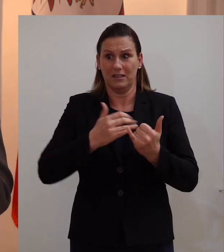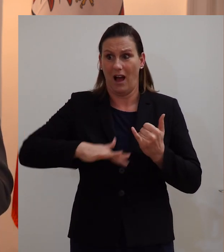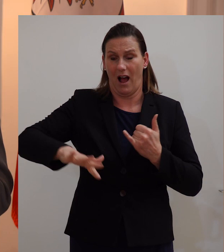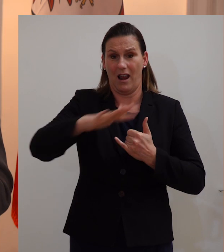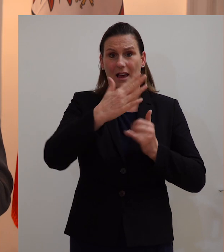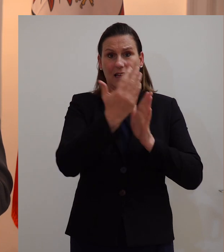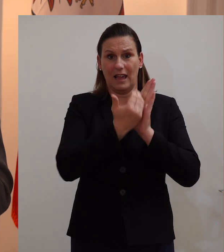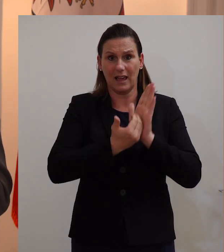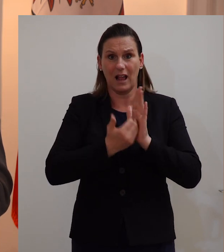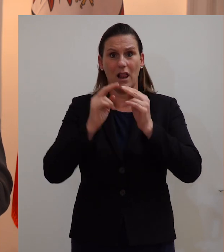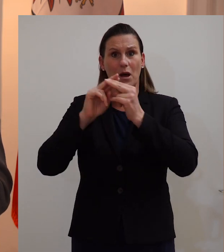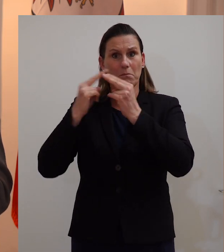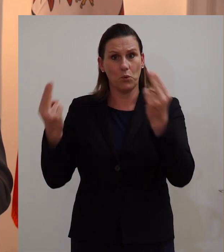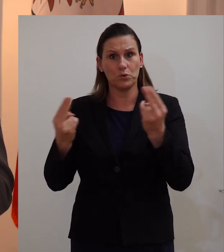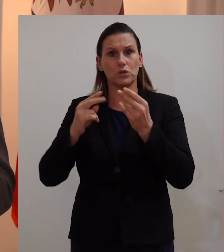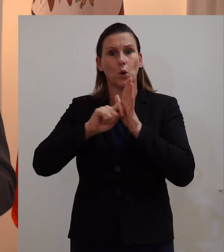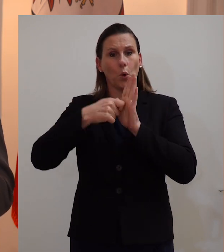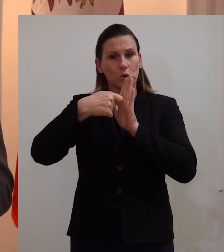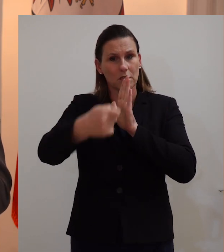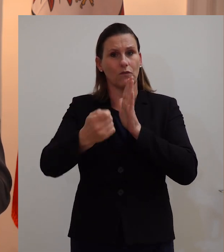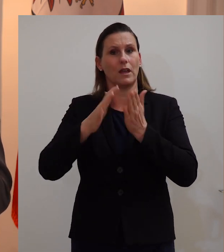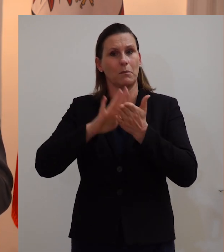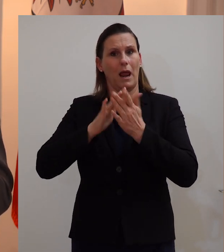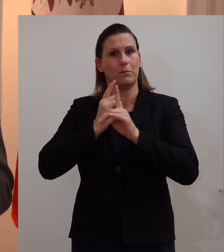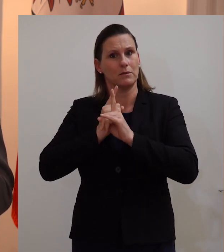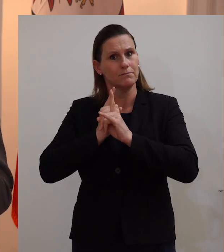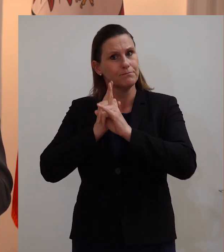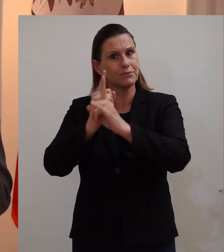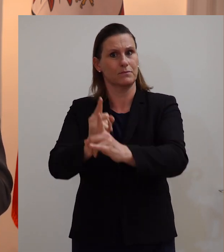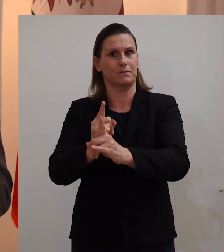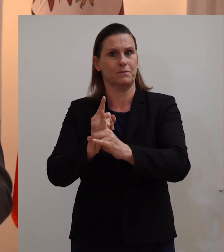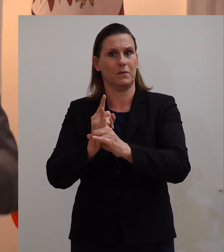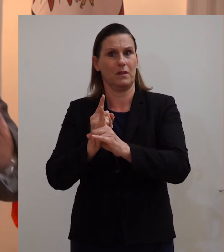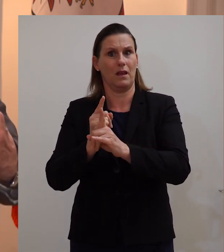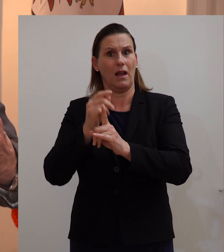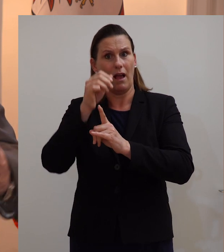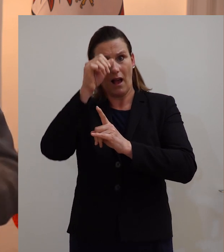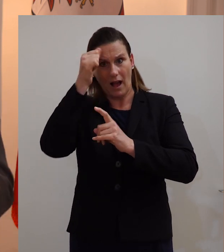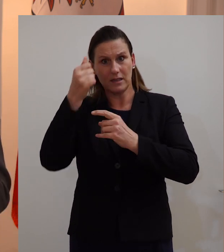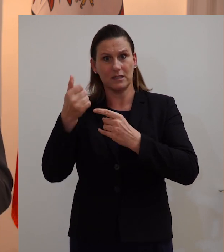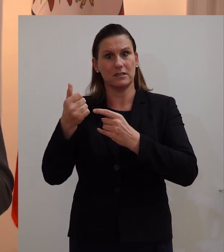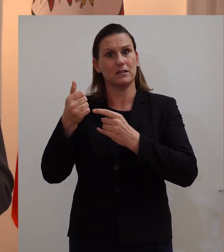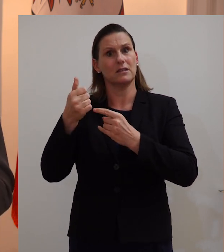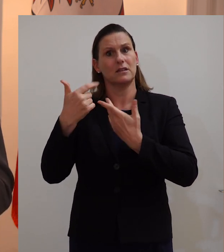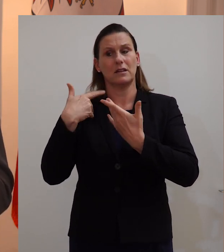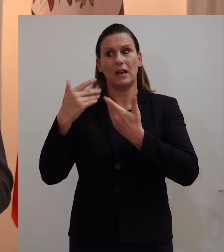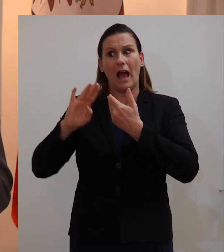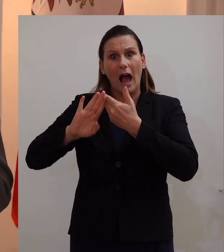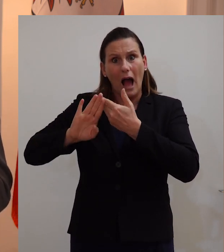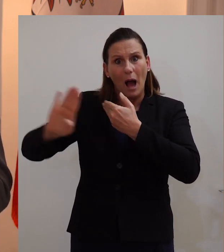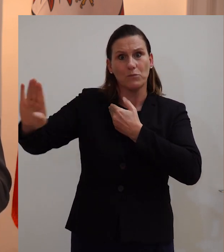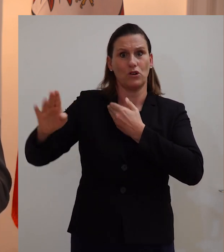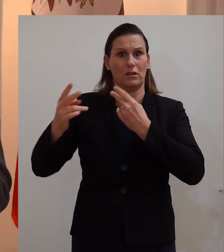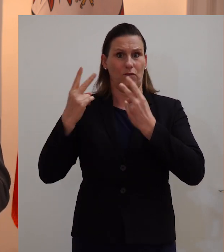des Bundes konsequent zu befolgen. Mehr Nähe bedeutet nämlich mehr Abstand. Insofern gilt